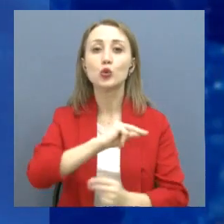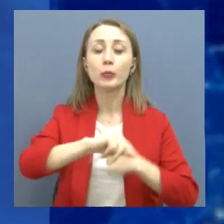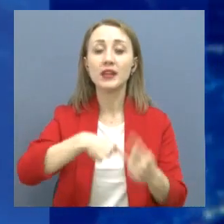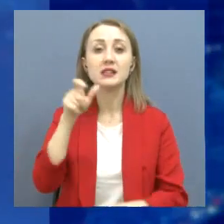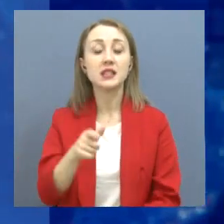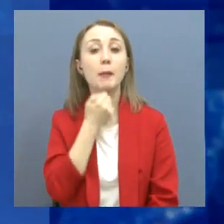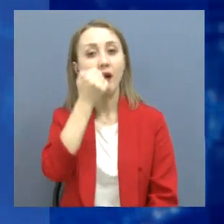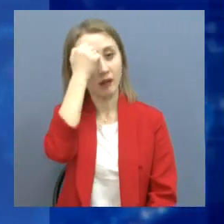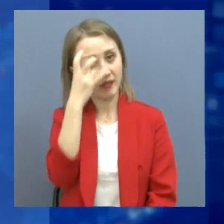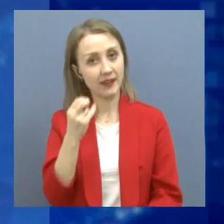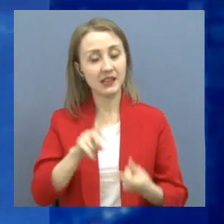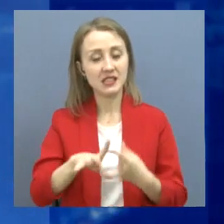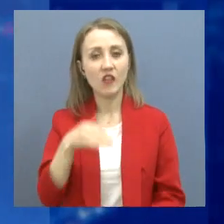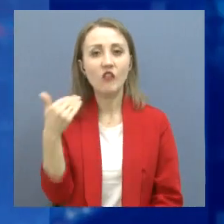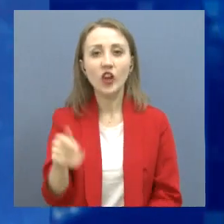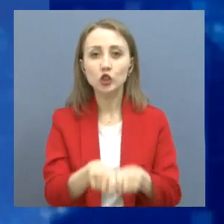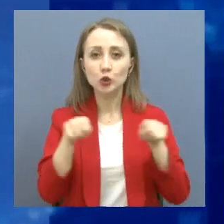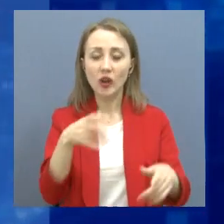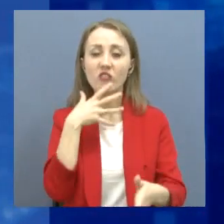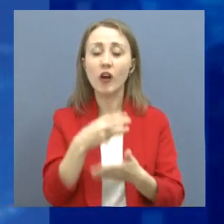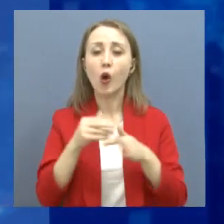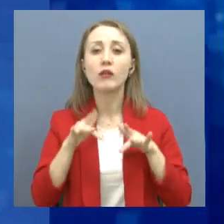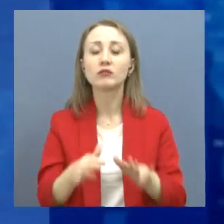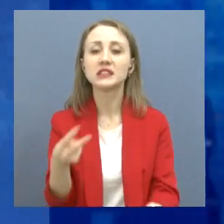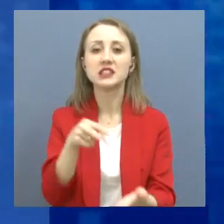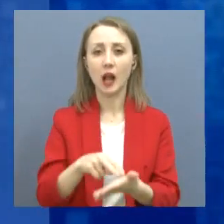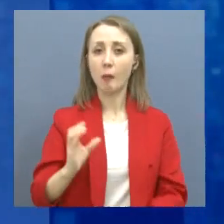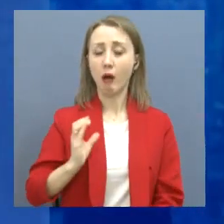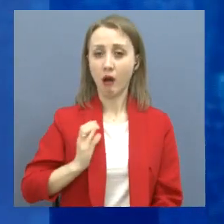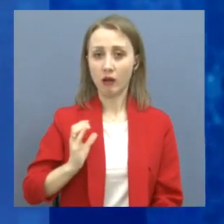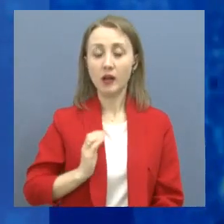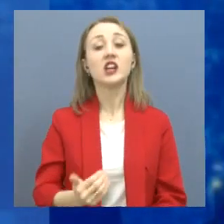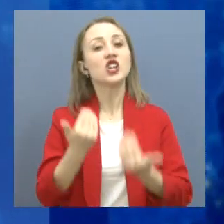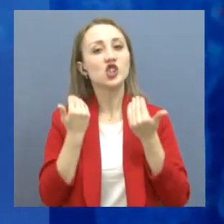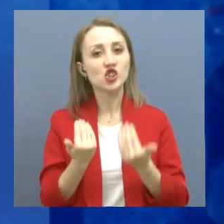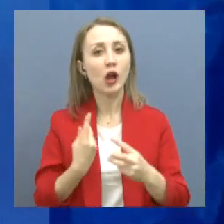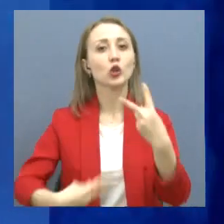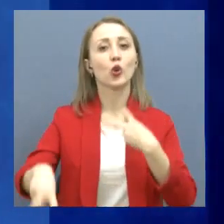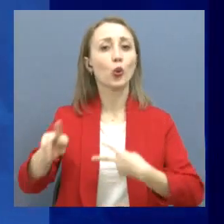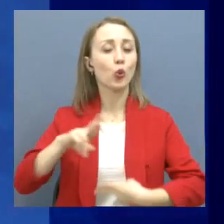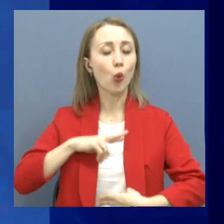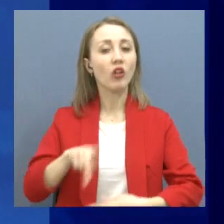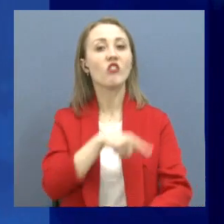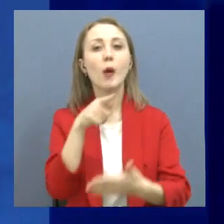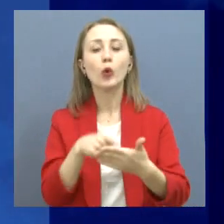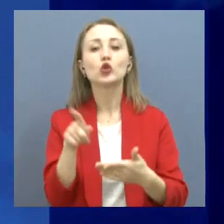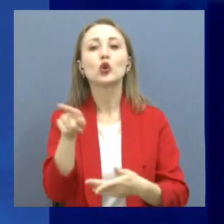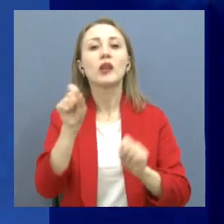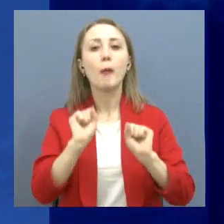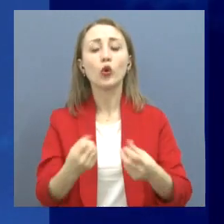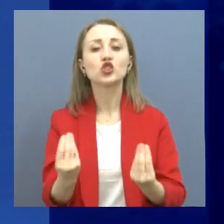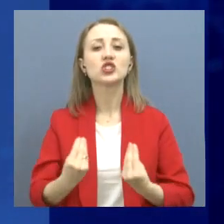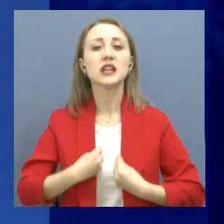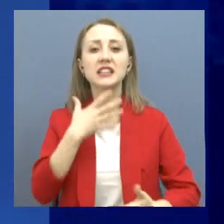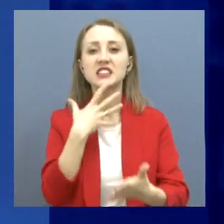Благодаря независимости вы создали свое дело, стали состоятельными. Теперь пришел и ваш черед задаться вопросом, что я могу дать своей